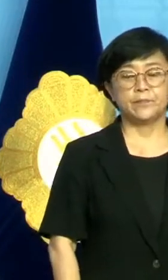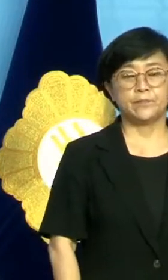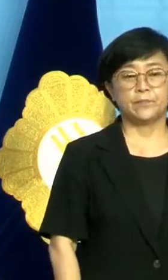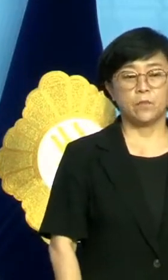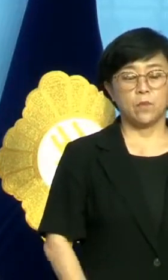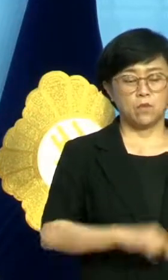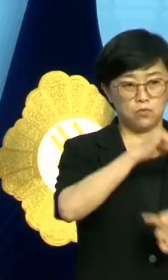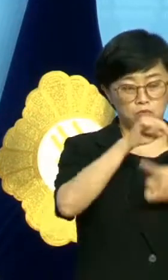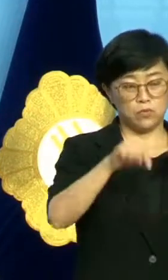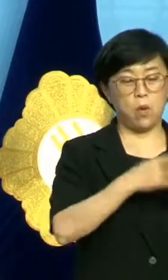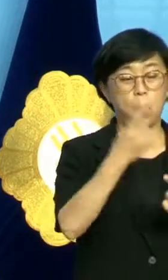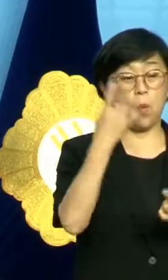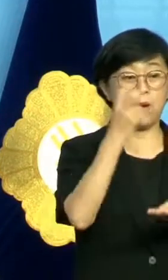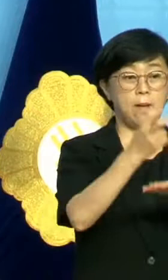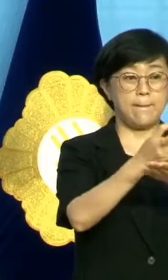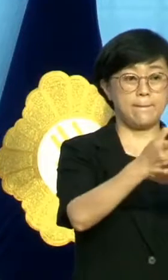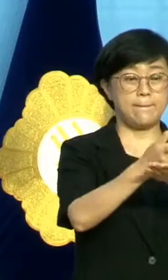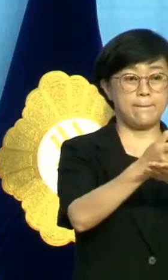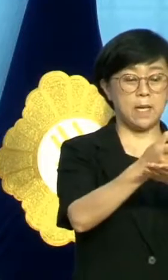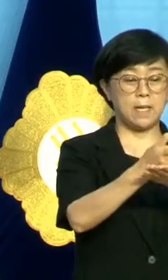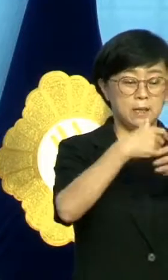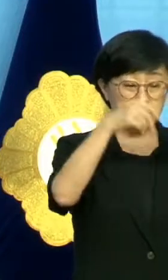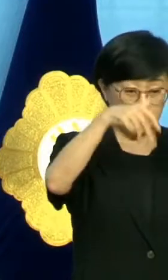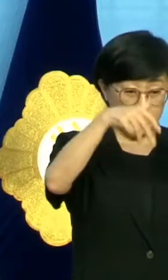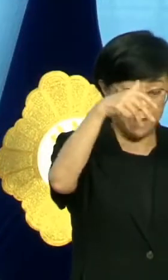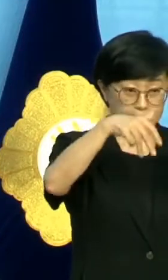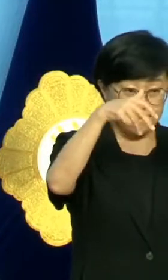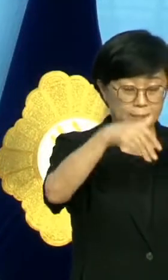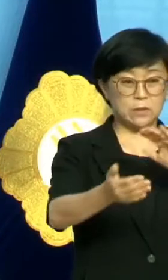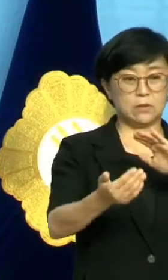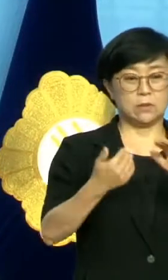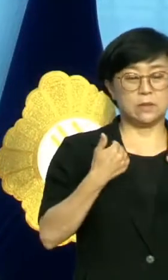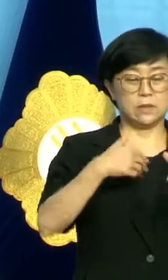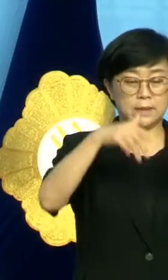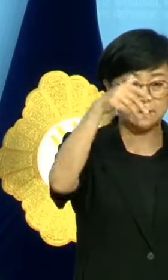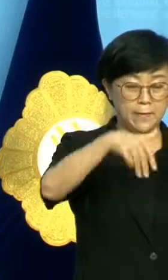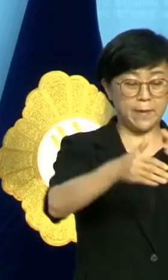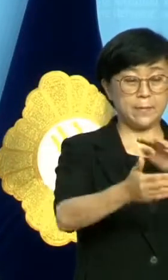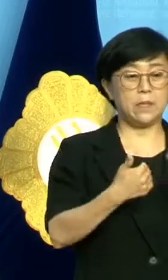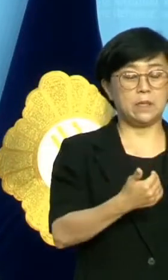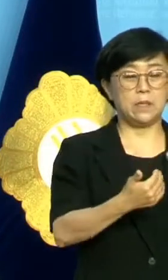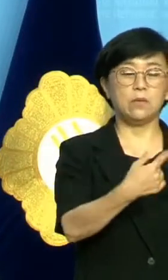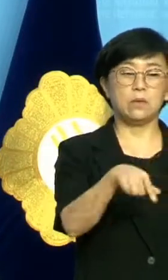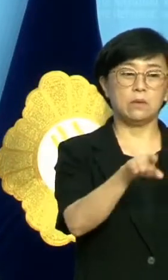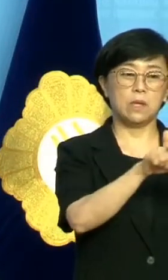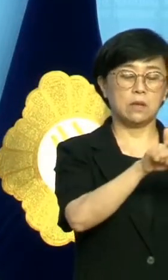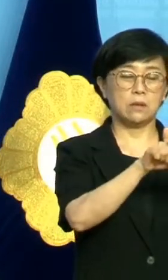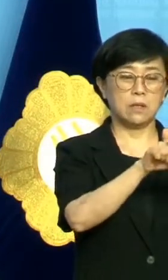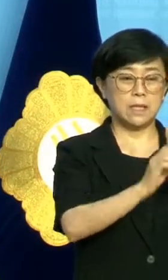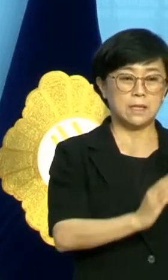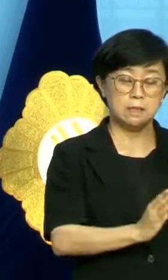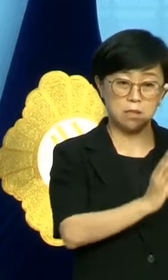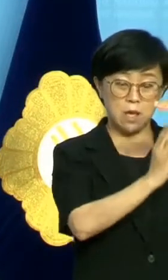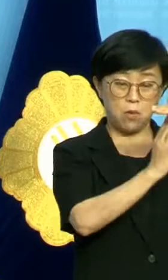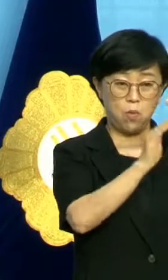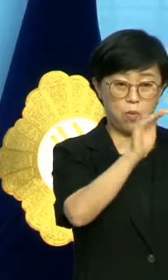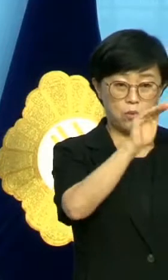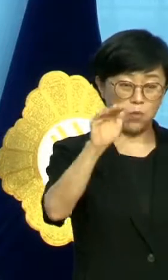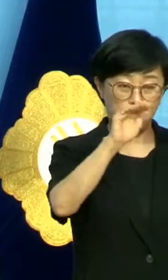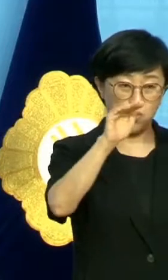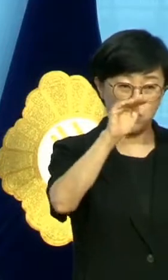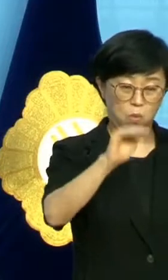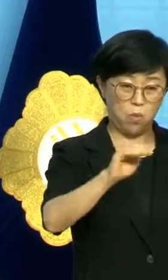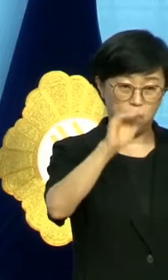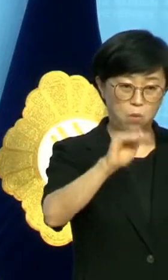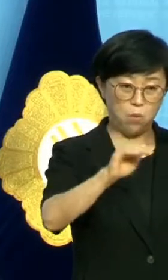대문 0 원칙상 장마가 식 장막에 직전에는 장마를 대비한 뱀 수위에 상한선인 홍수 기재한 수